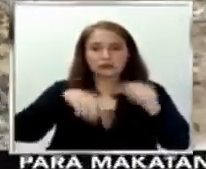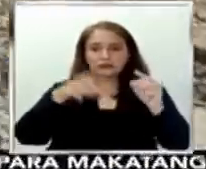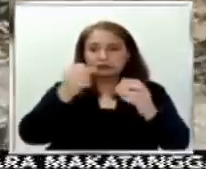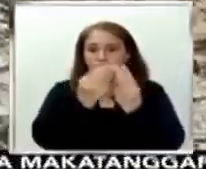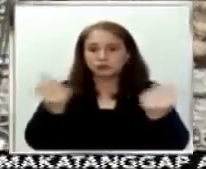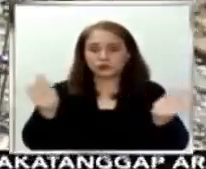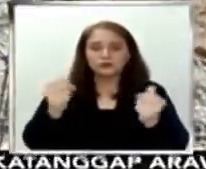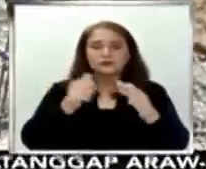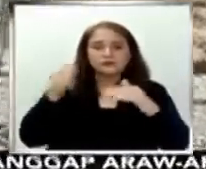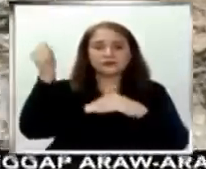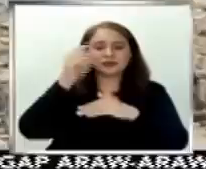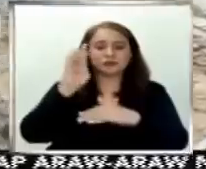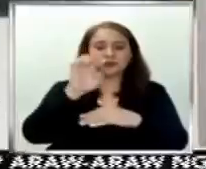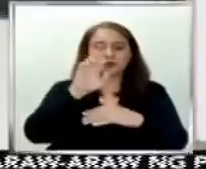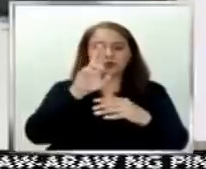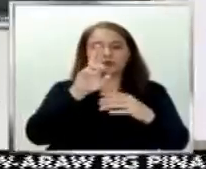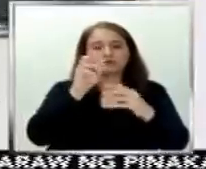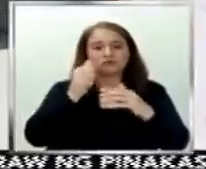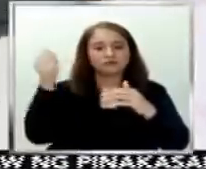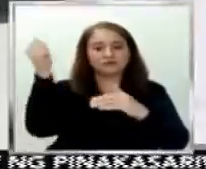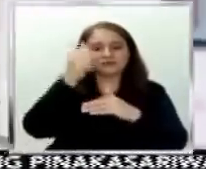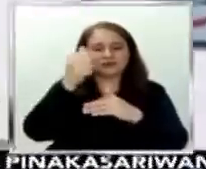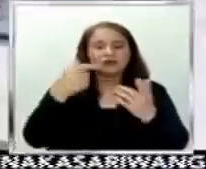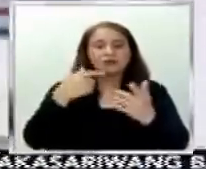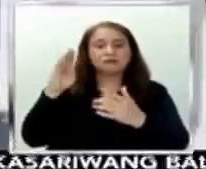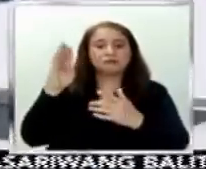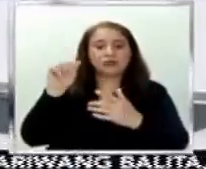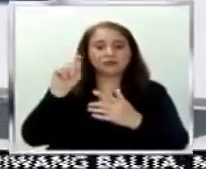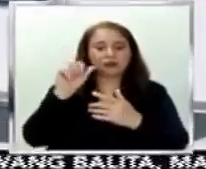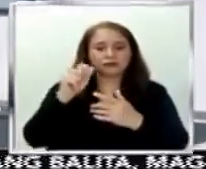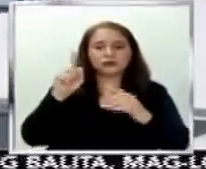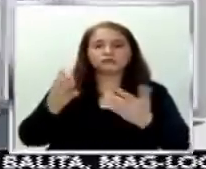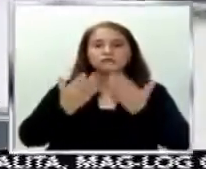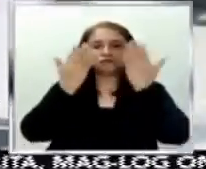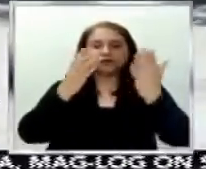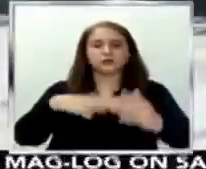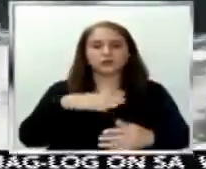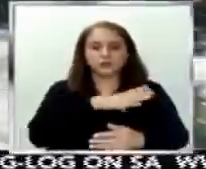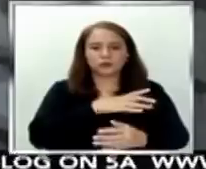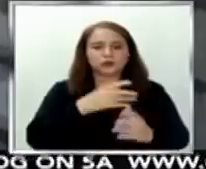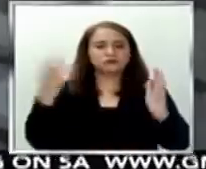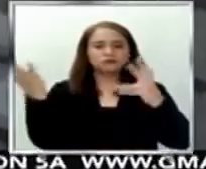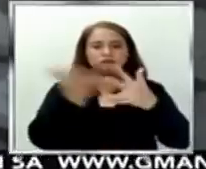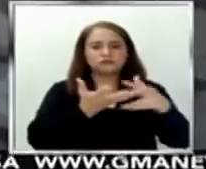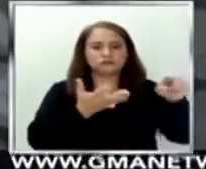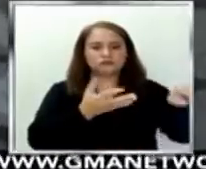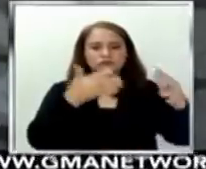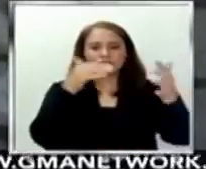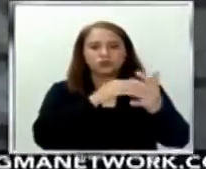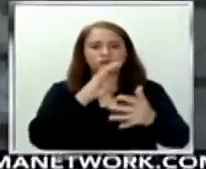Director Gerald Bantag, pwede niya itong iakyat sa Kongreso o maghain ng reklamo laban sa Bucor. Maging ang Muntinlupa City